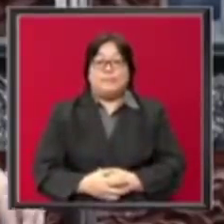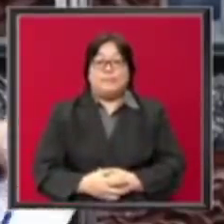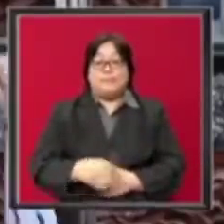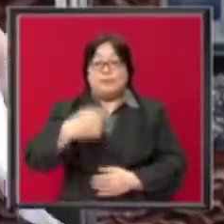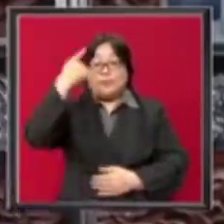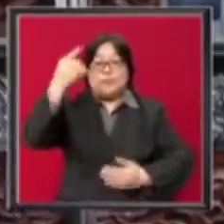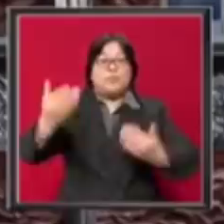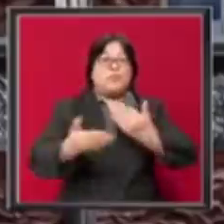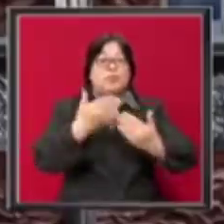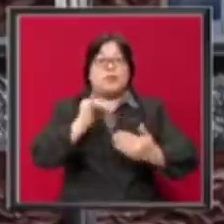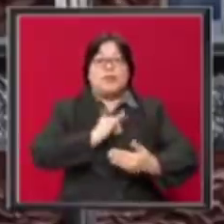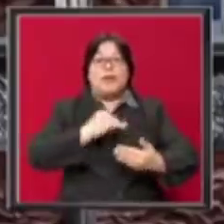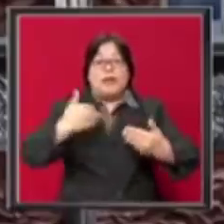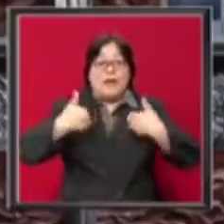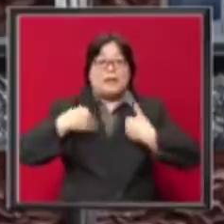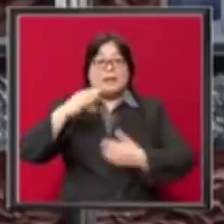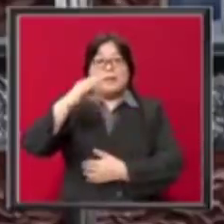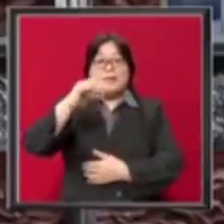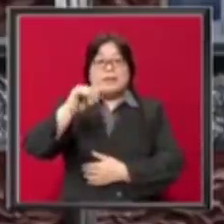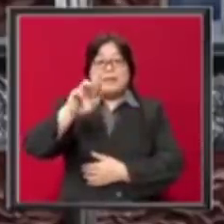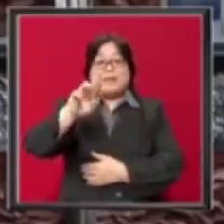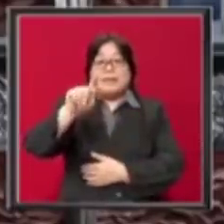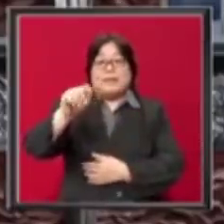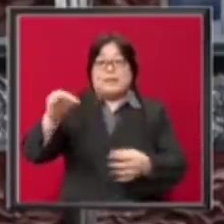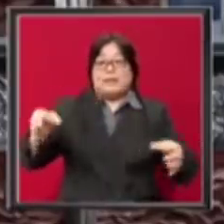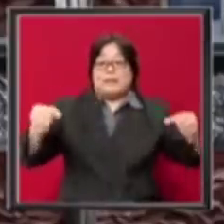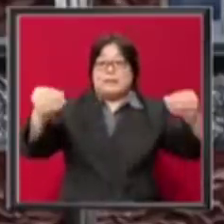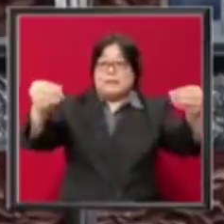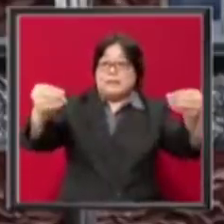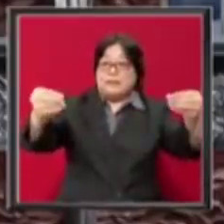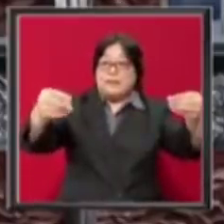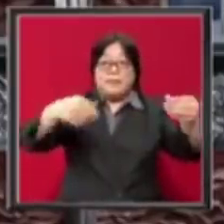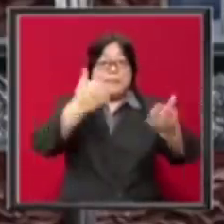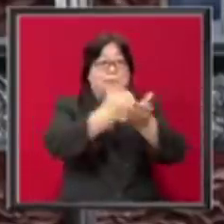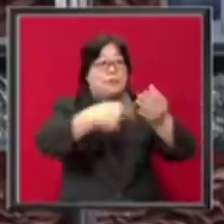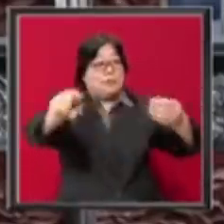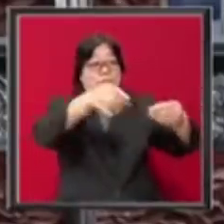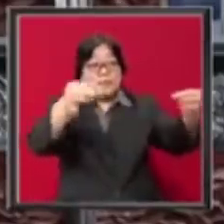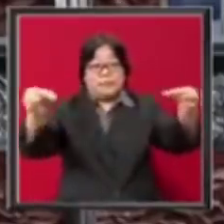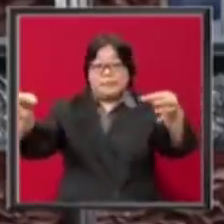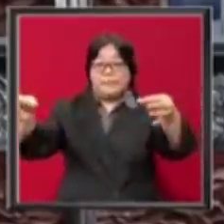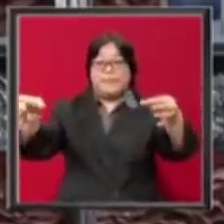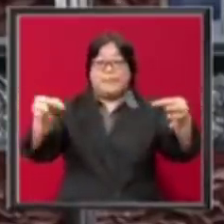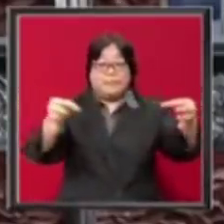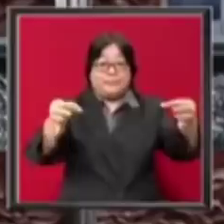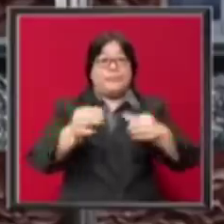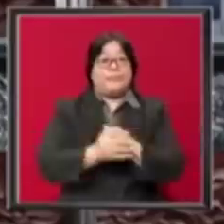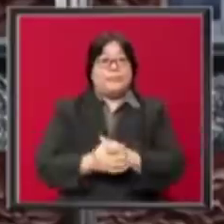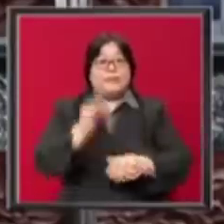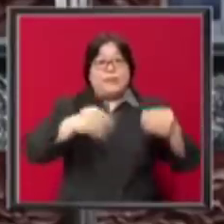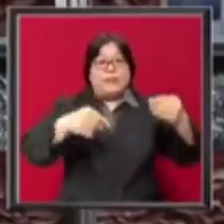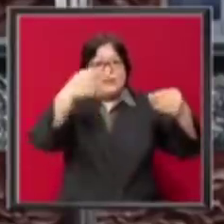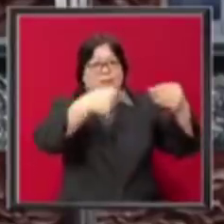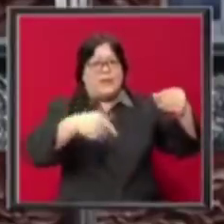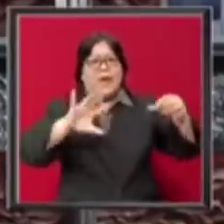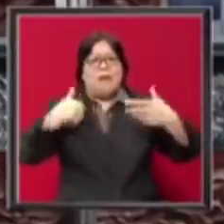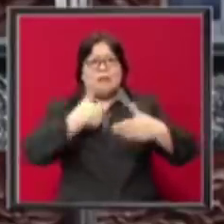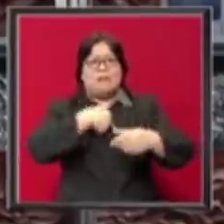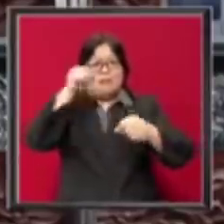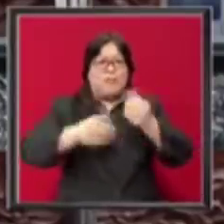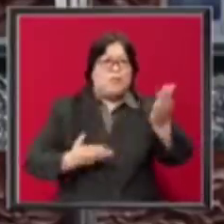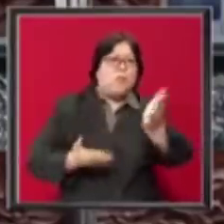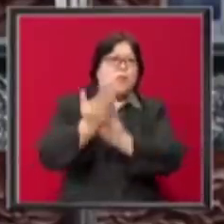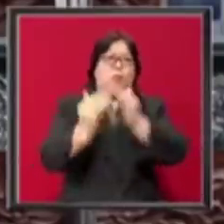Untuk memudahkan, saya ada cat-cat ni kalau bantu speaker sikit. Ni, kalau begini, macam mana pendapatan kita